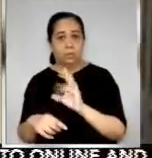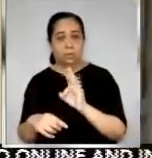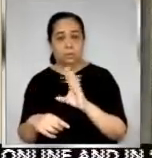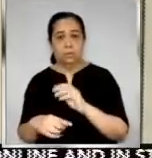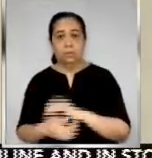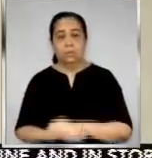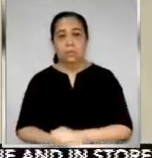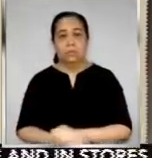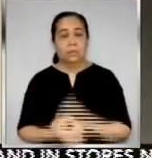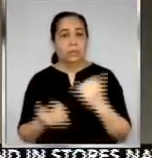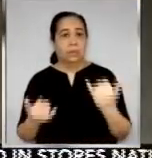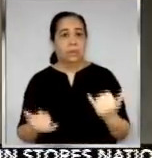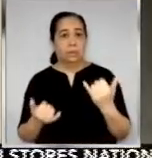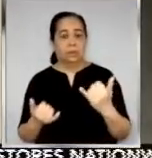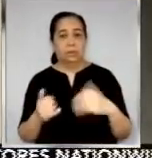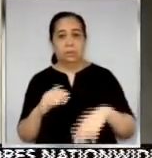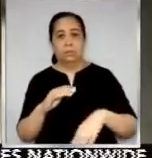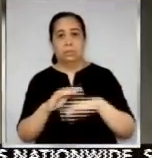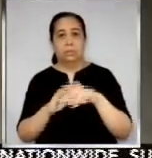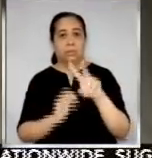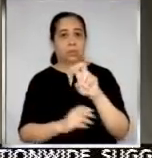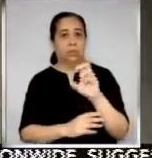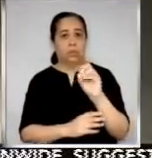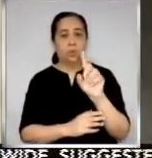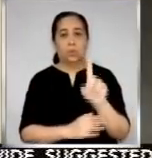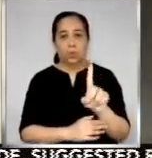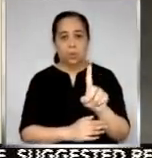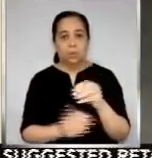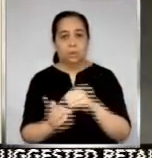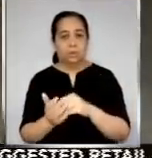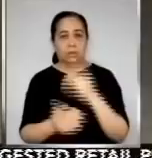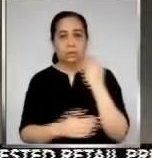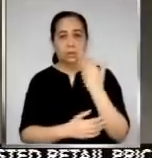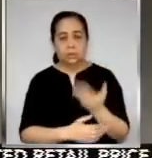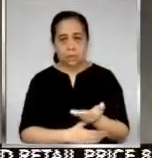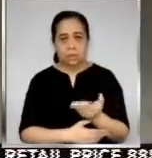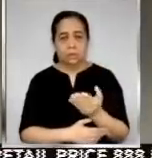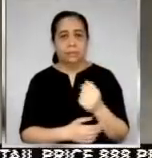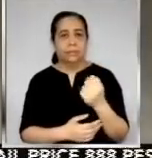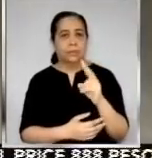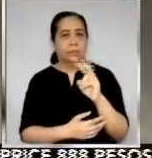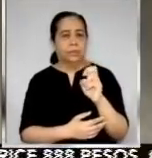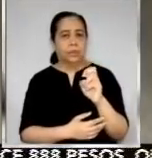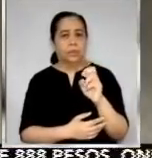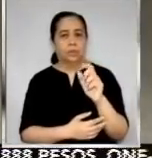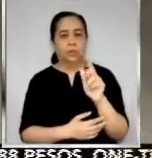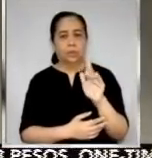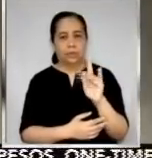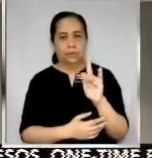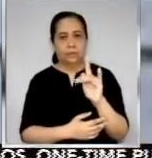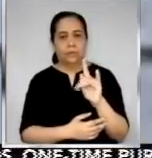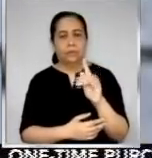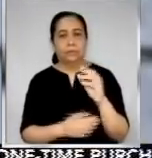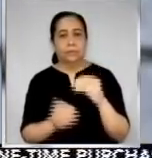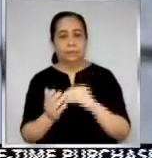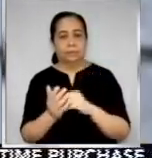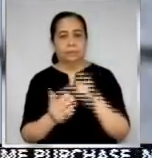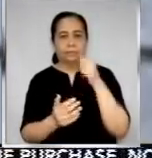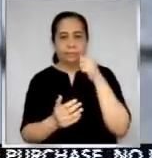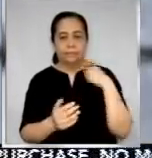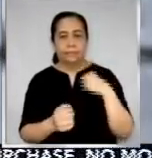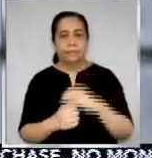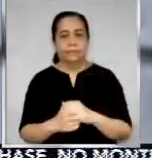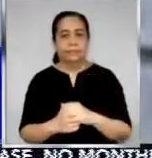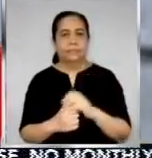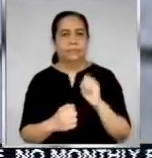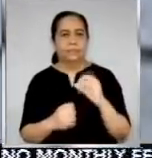araw, umabot sa 201 ang naitalang namatay habang nasa 225 ang naitala kahapon. Kaya kahit bumaba